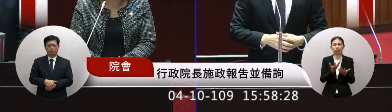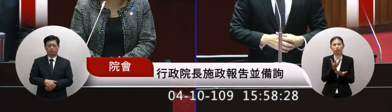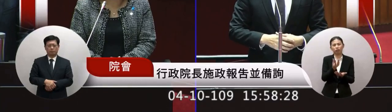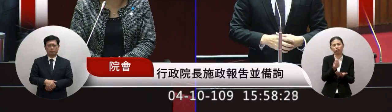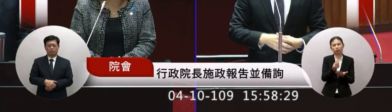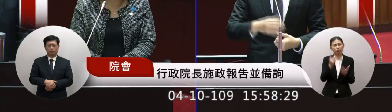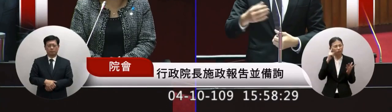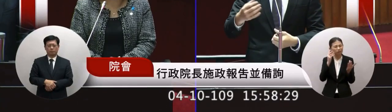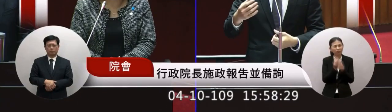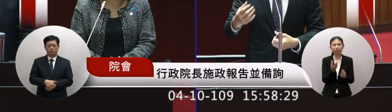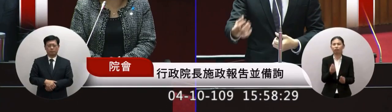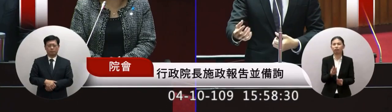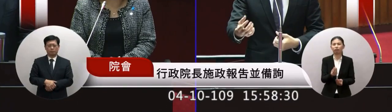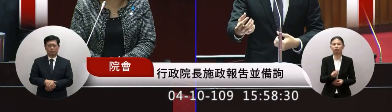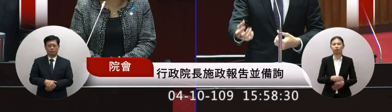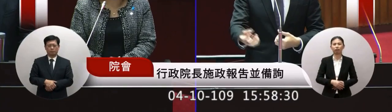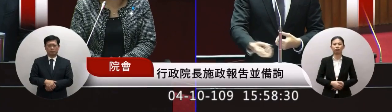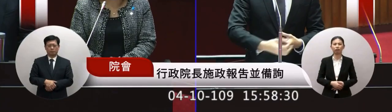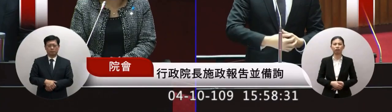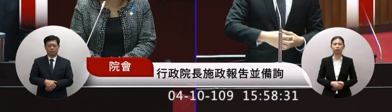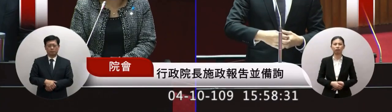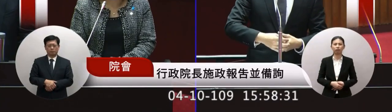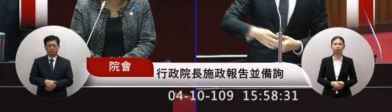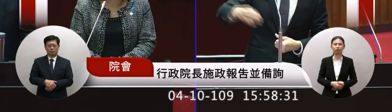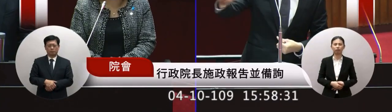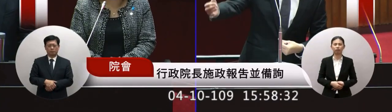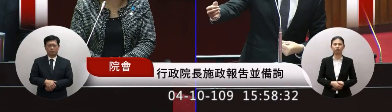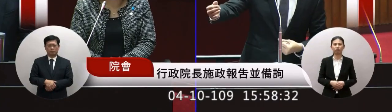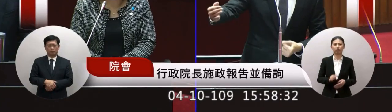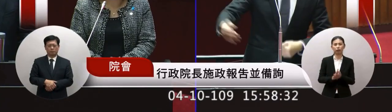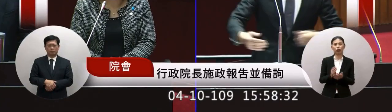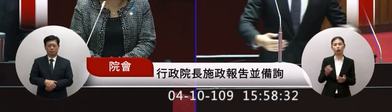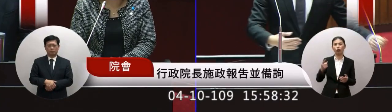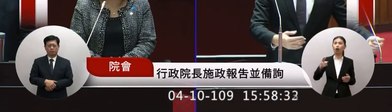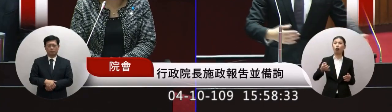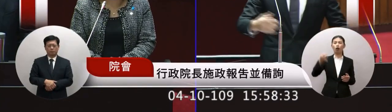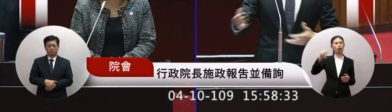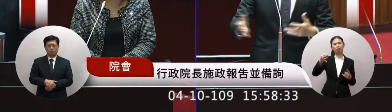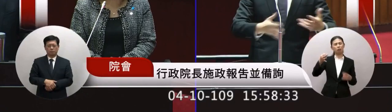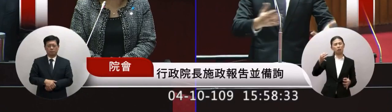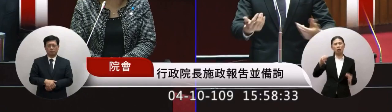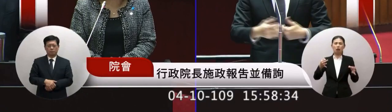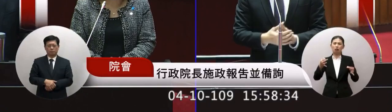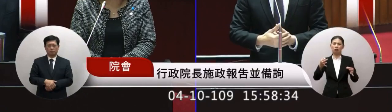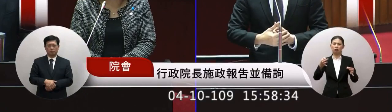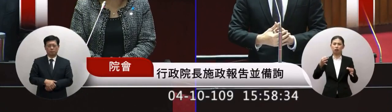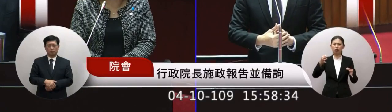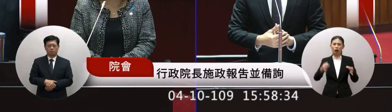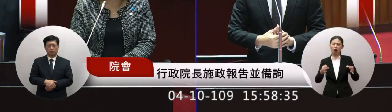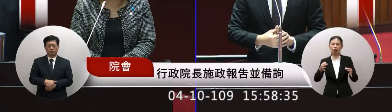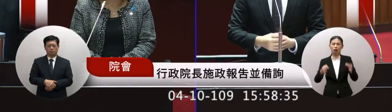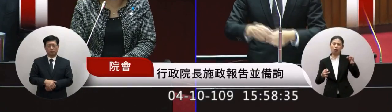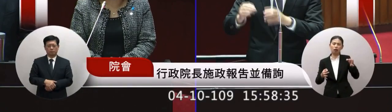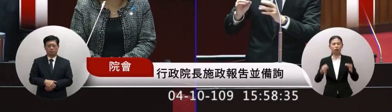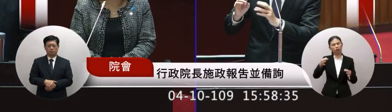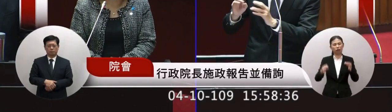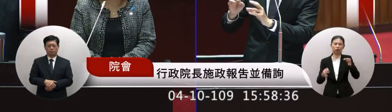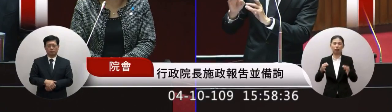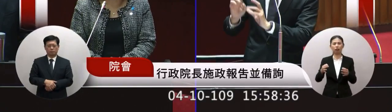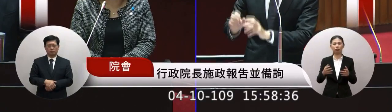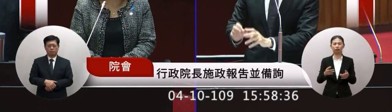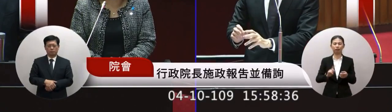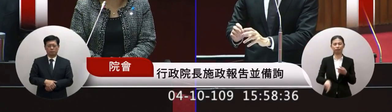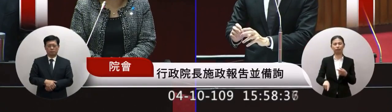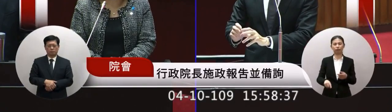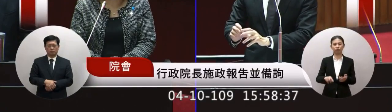共识，啊，上尾啊，这个大家吼，变作讲吼，你画偌悬，我感觉无够，啊，人外口差这就无意思。我感觉讲吼，那